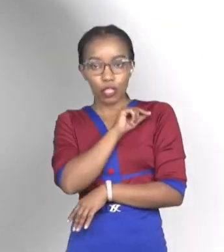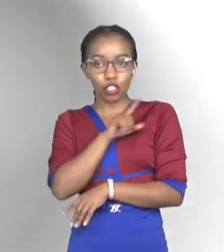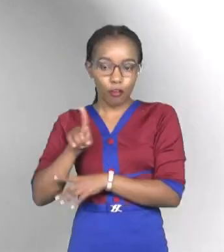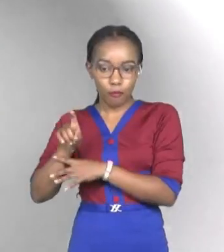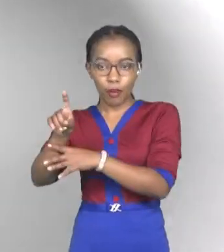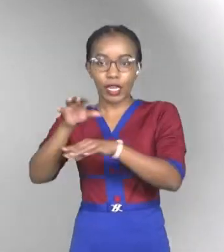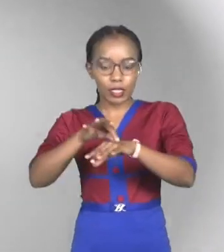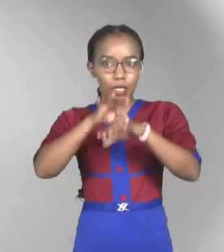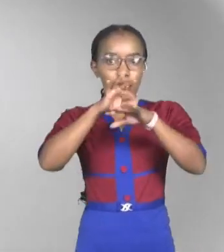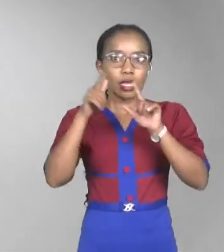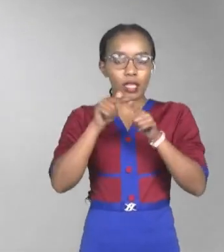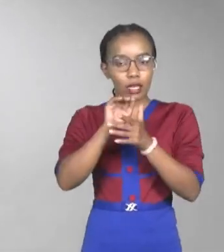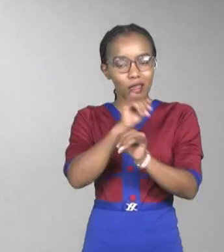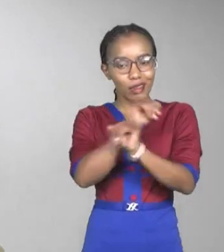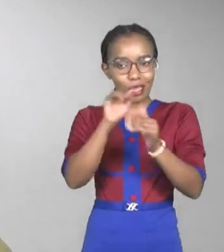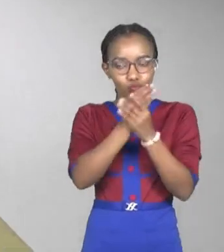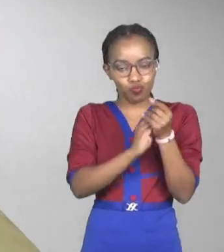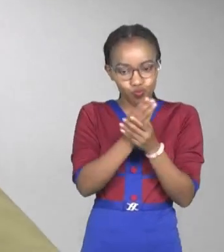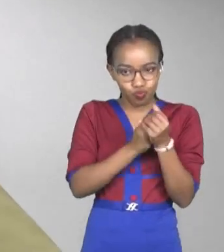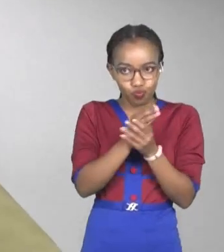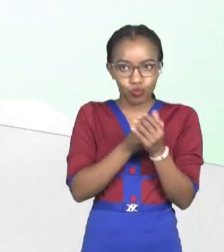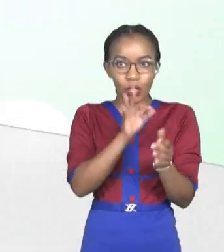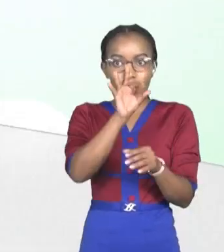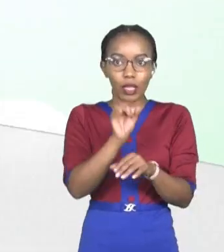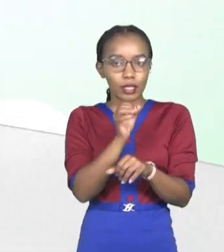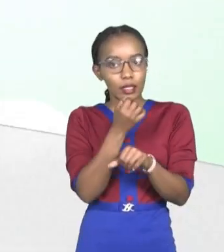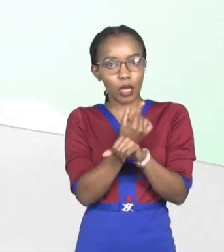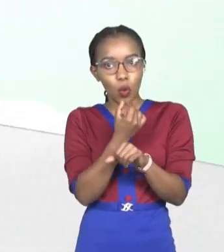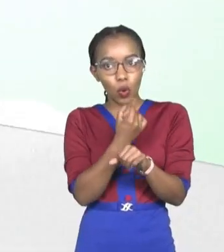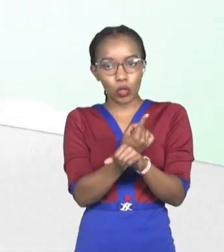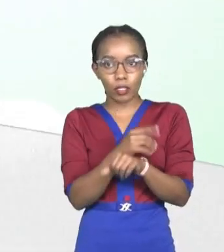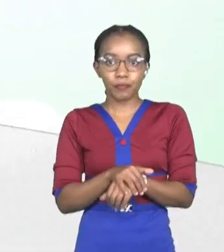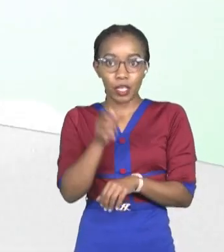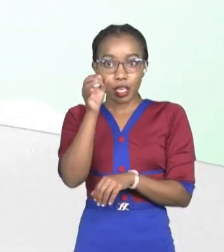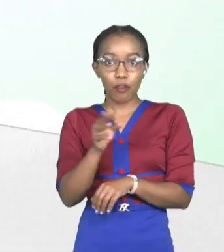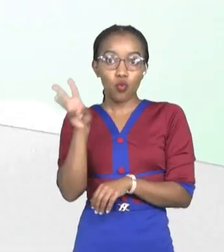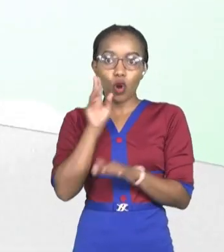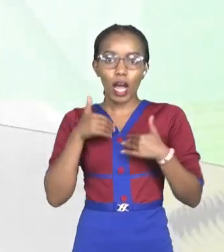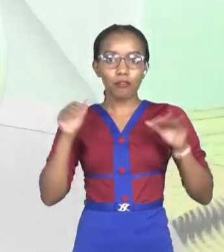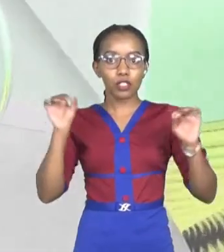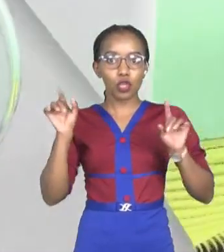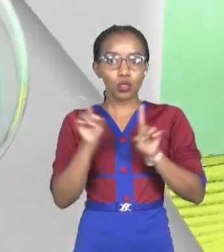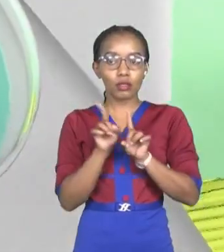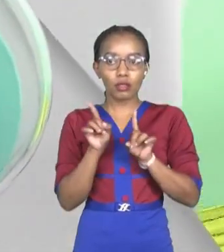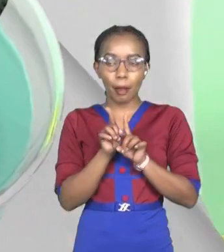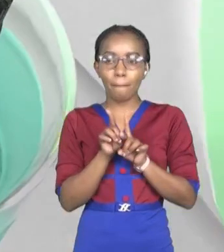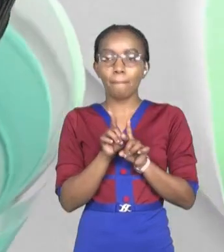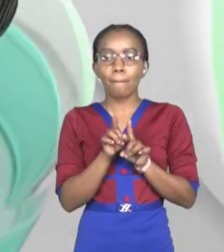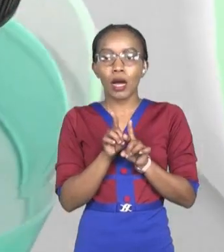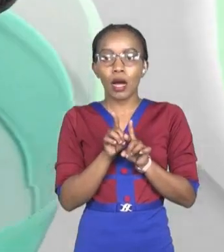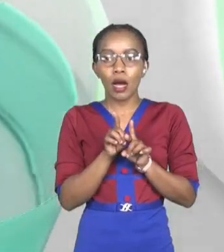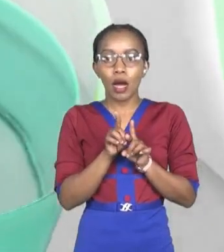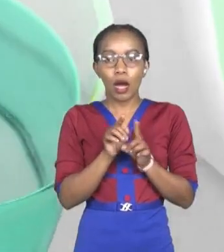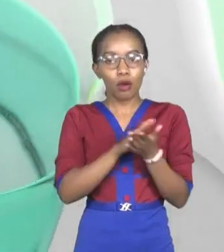mtu anapaswa kunawa kwa takriban sekunde 30. Iwapo hapana maji au sabuni, vieuzi vitatumika